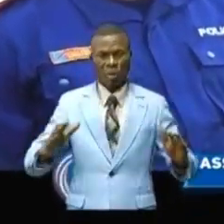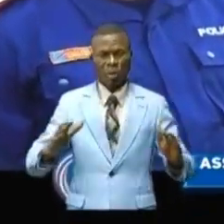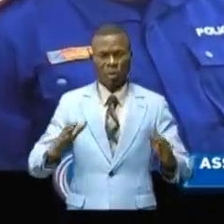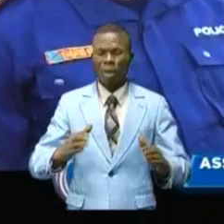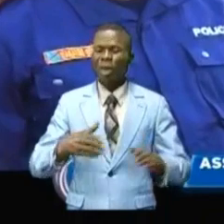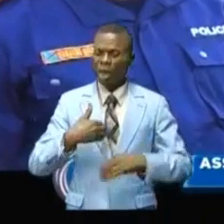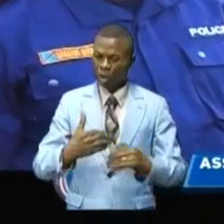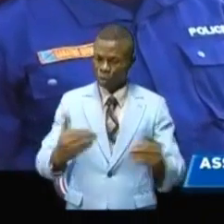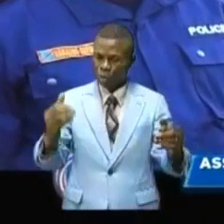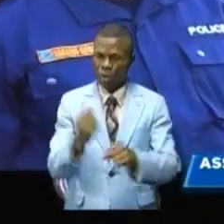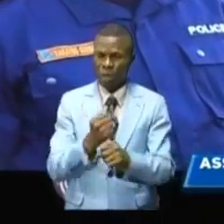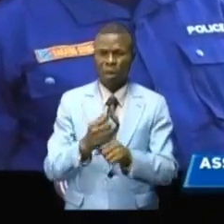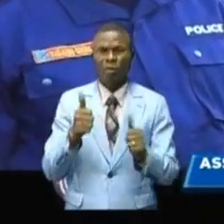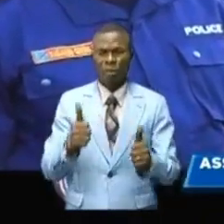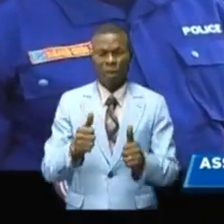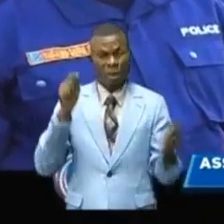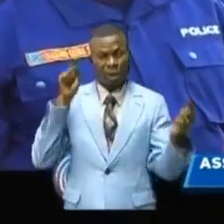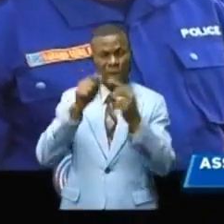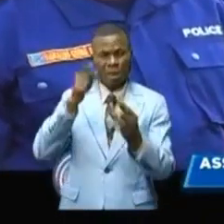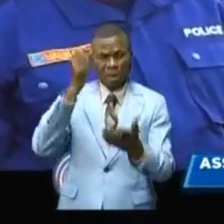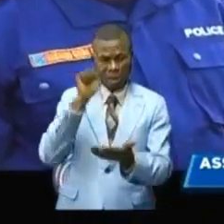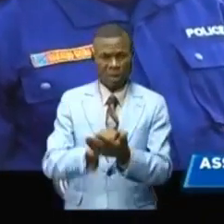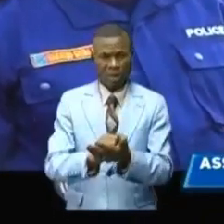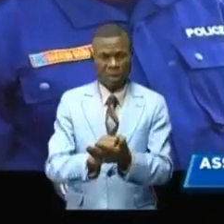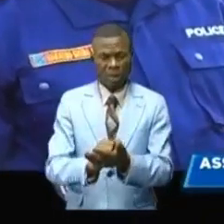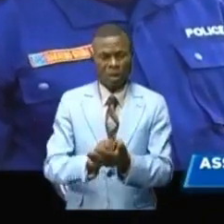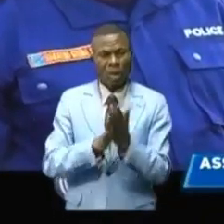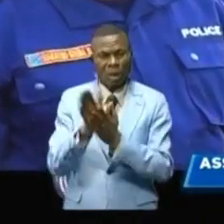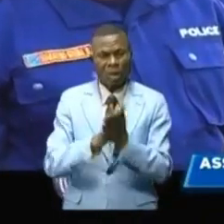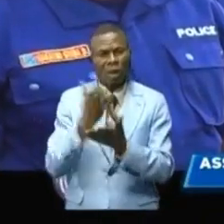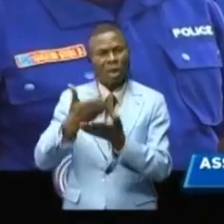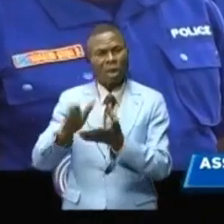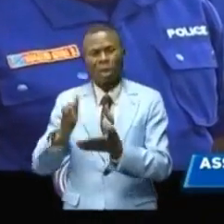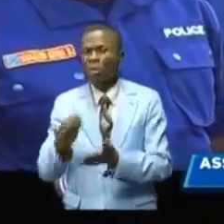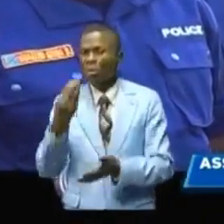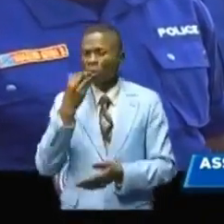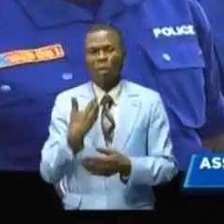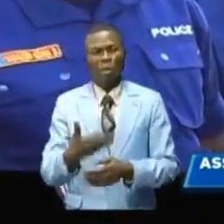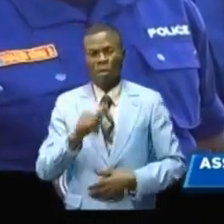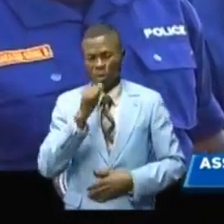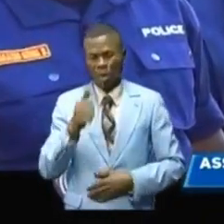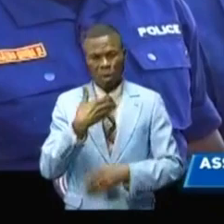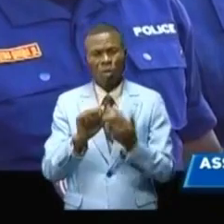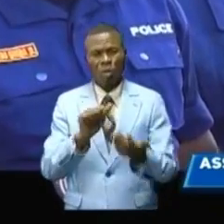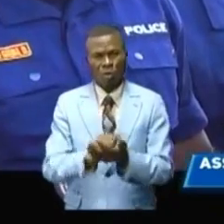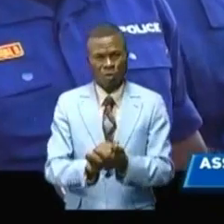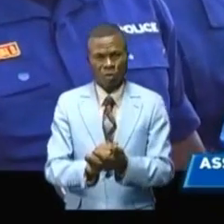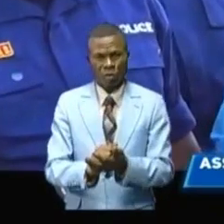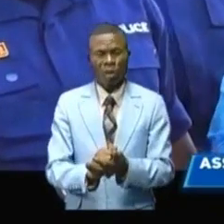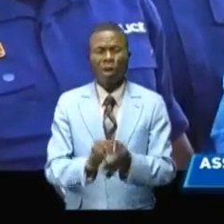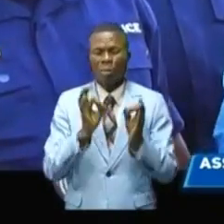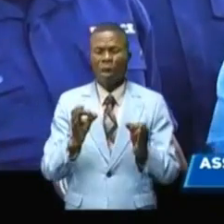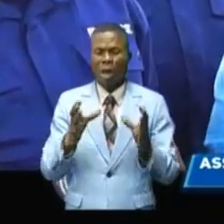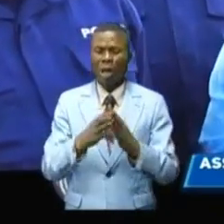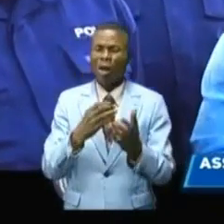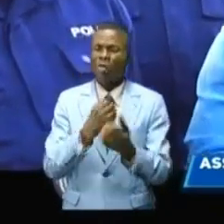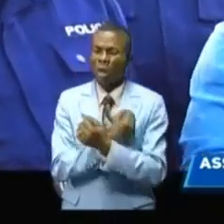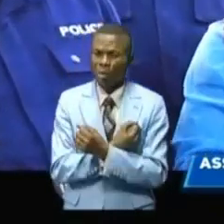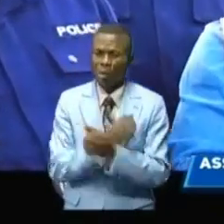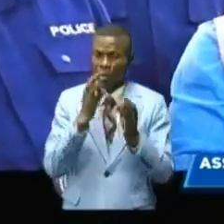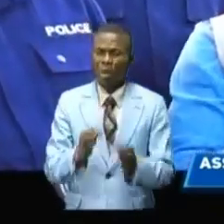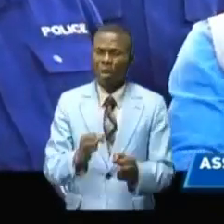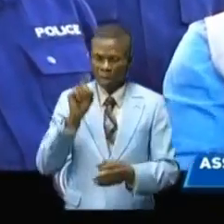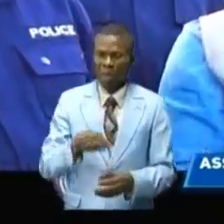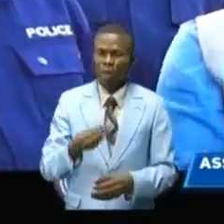leurs occupations sur place. Donc c'est ça l'objectif. Nous n'allons pas nous contenter à distribuer des choses comme ça. Nous le faisons la mort dans l'âme. Mais nous sommes obligés de le